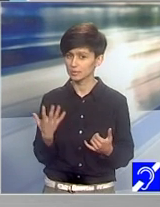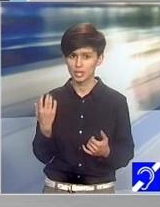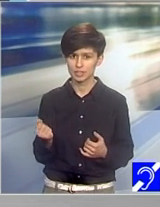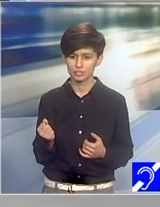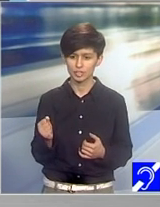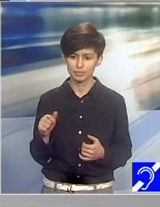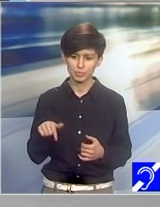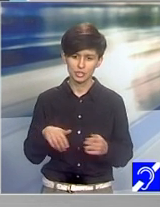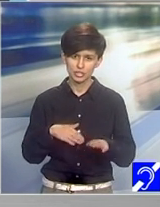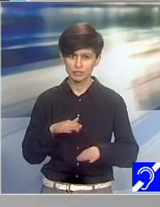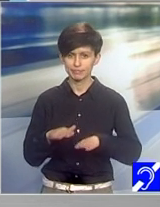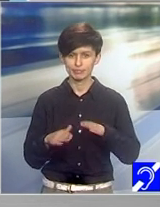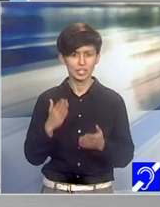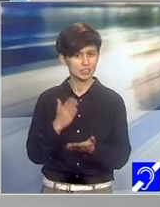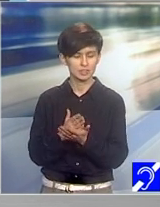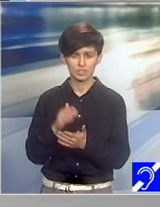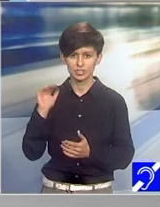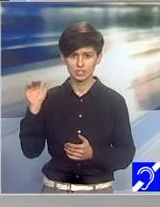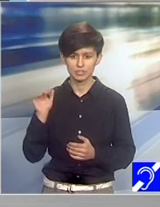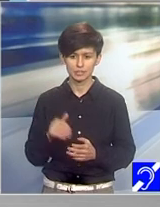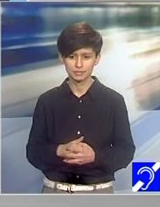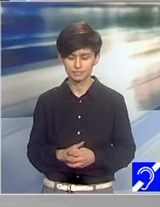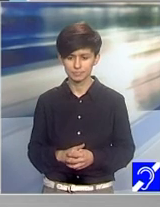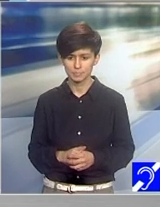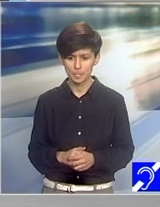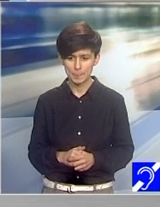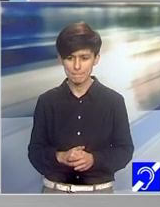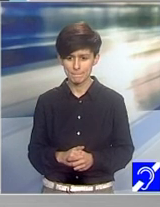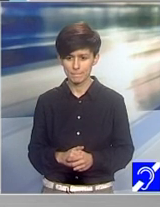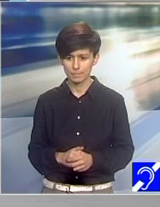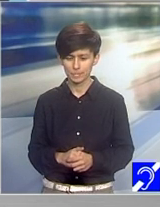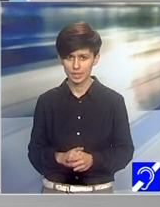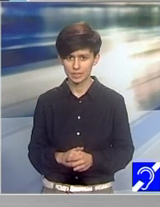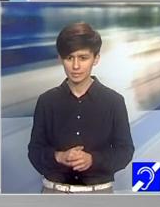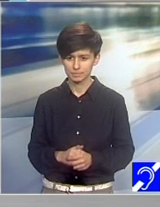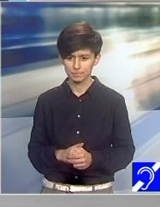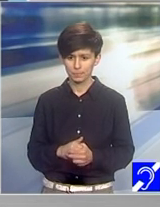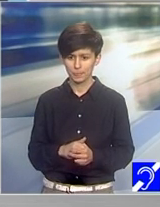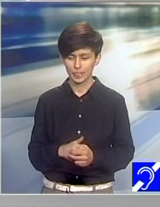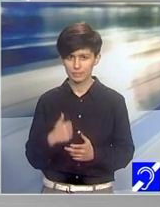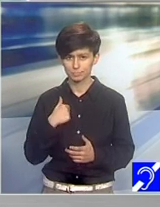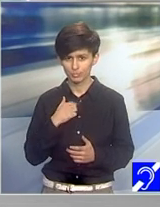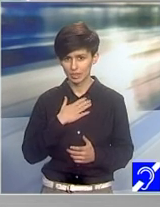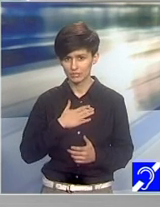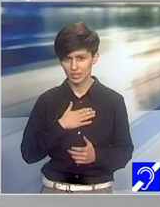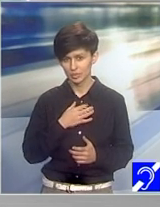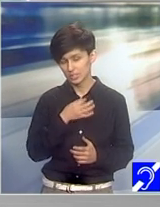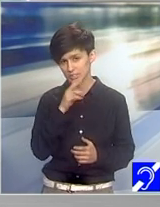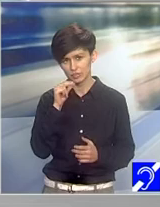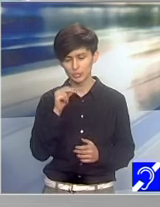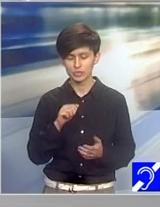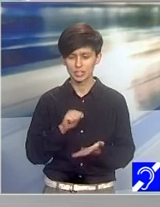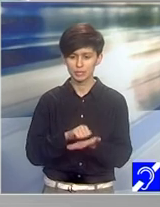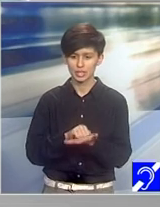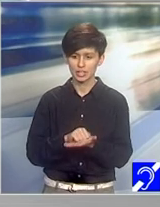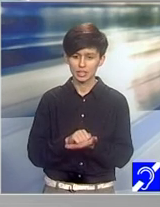pas decisiv al unirii celor două principate? În cartea, vreau să facem trecere și la cartea care